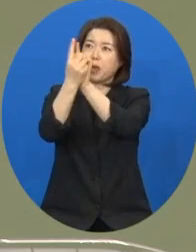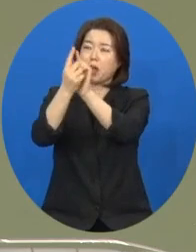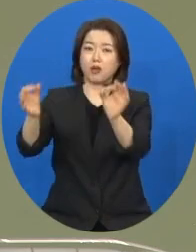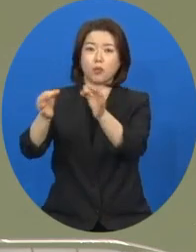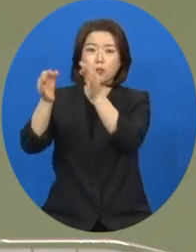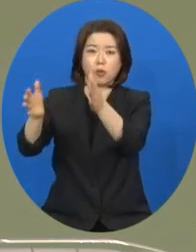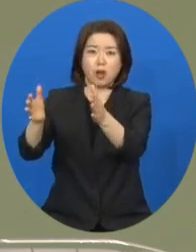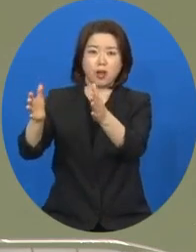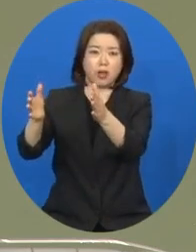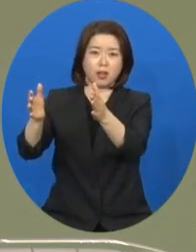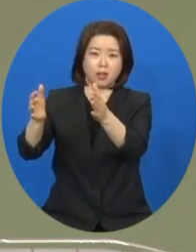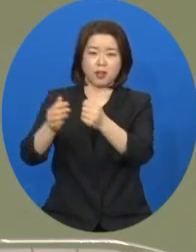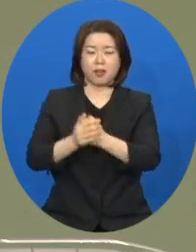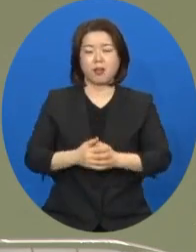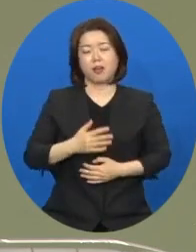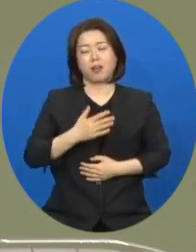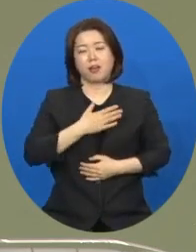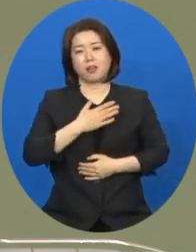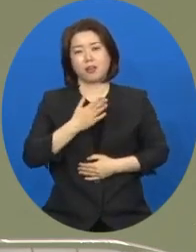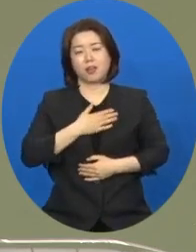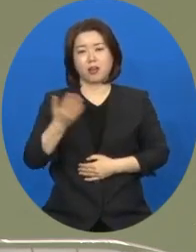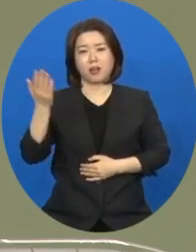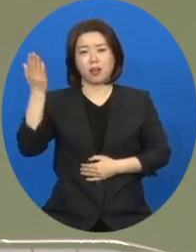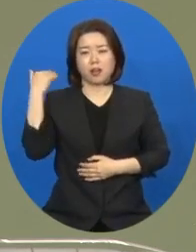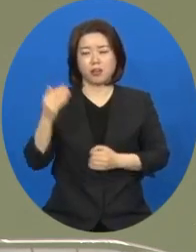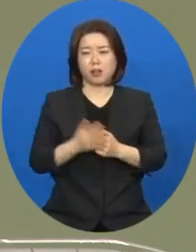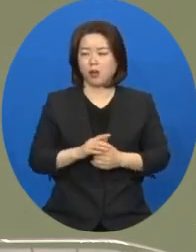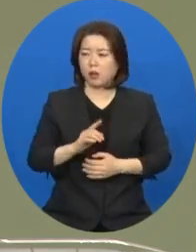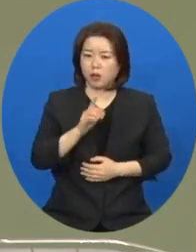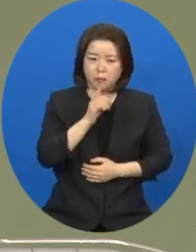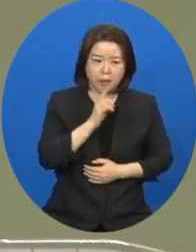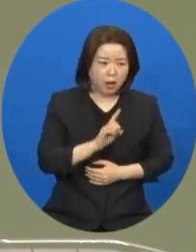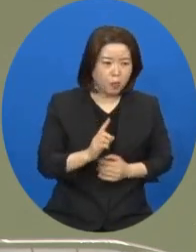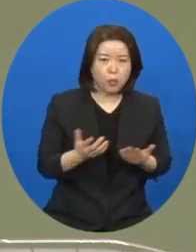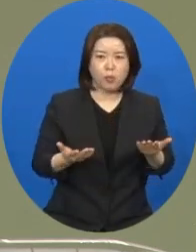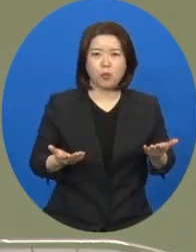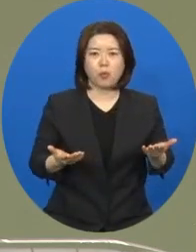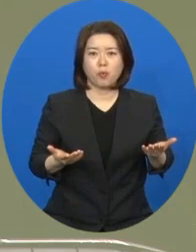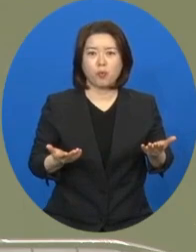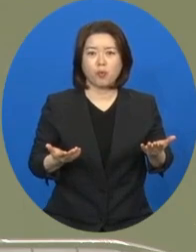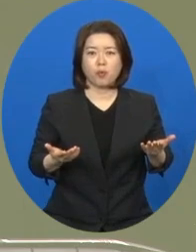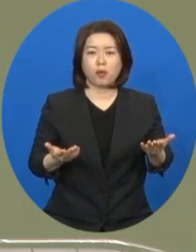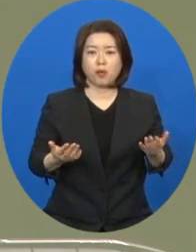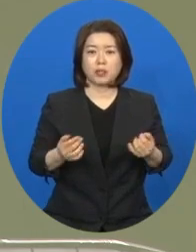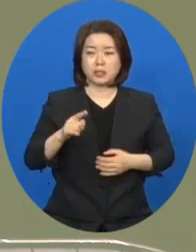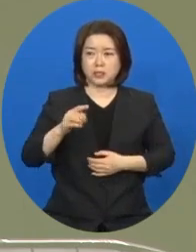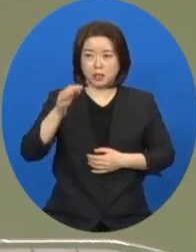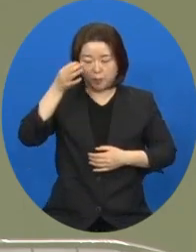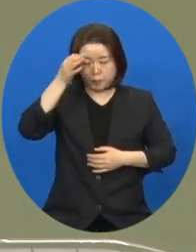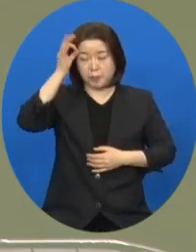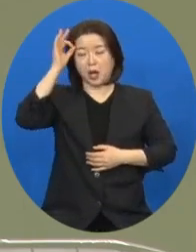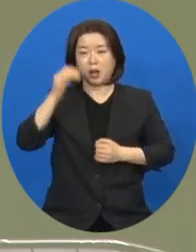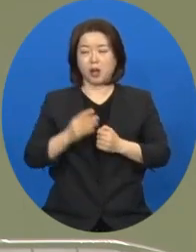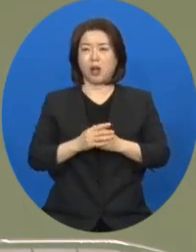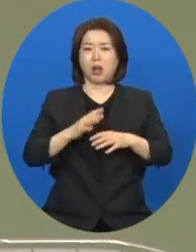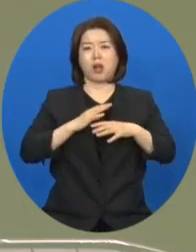순간에 내가 그동안에 무슨 말을 하고 산 거야. 그게 그렇게